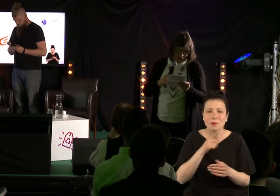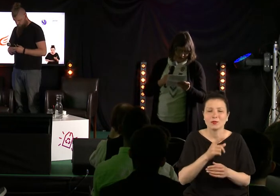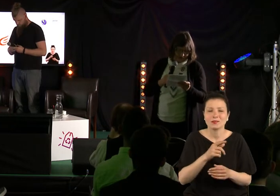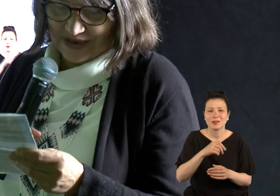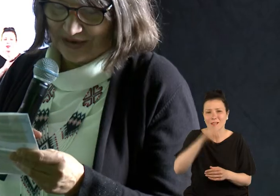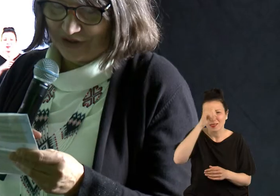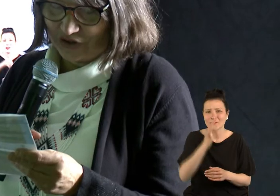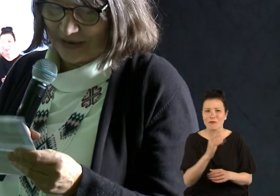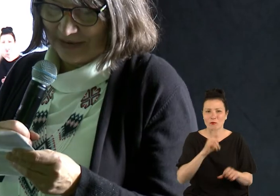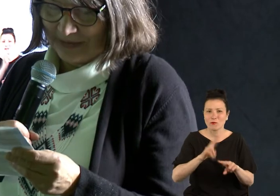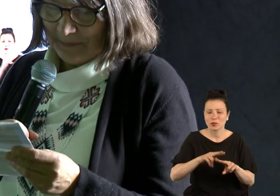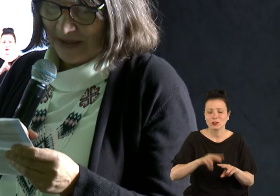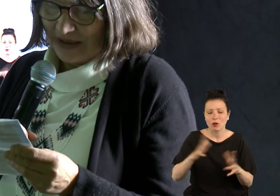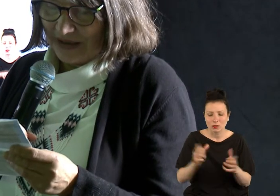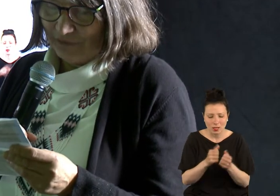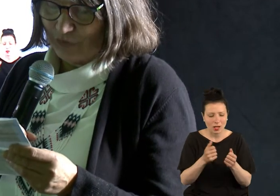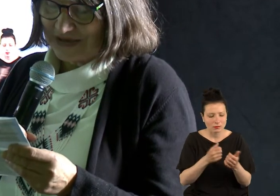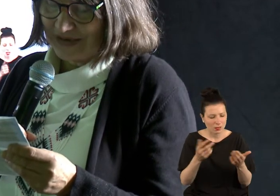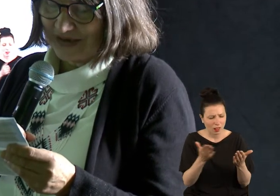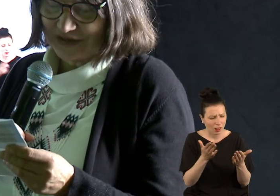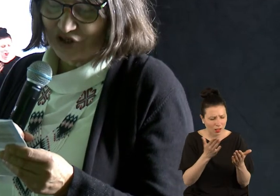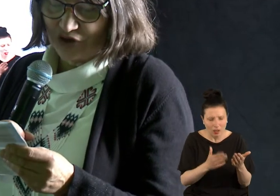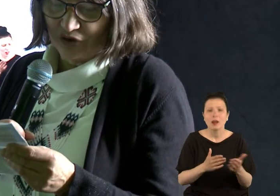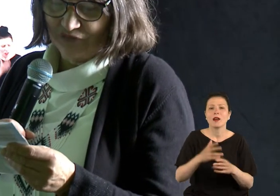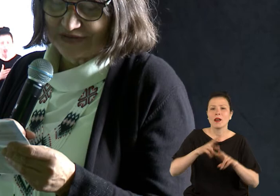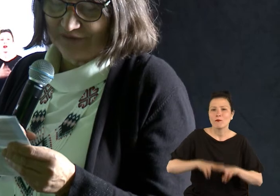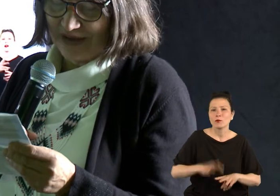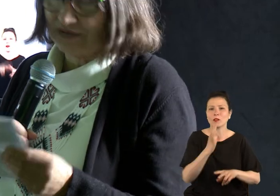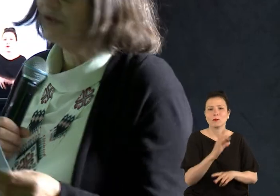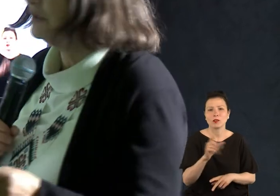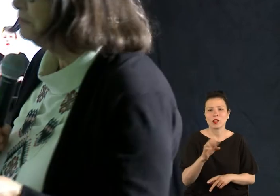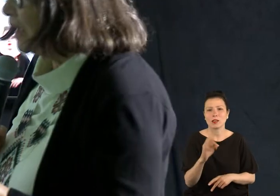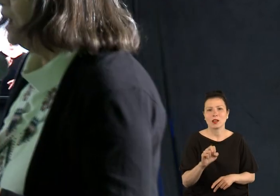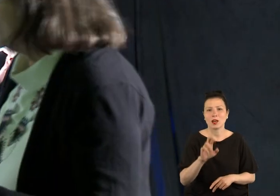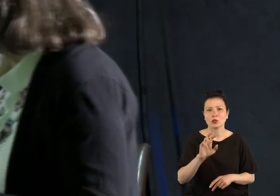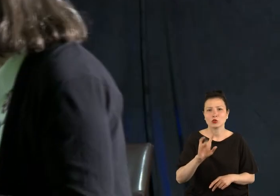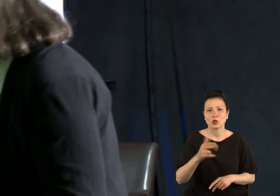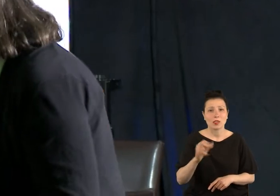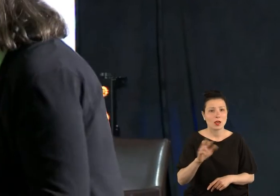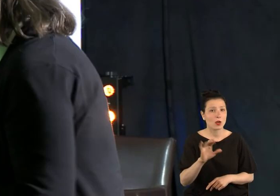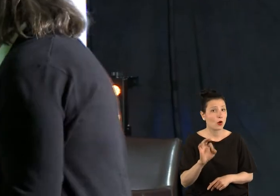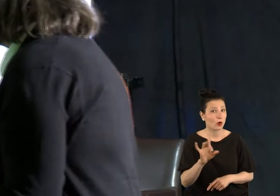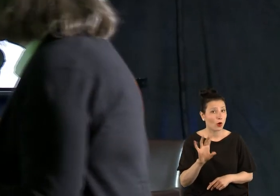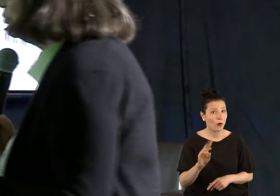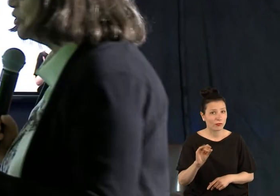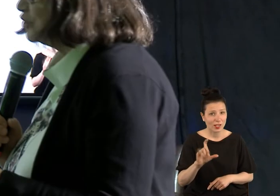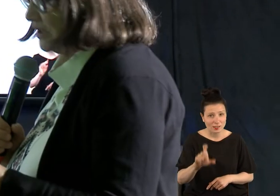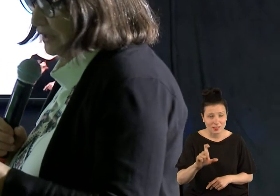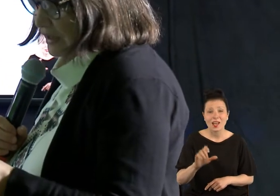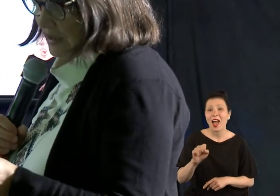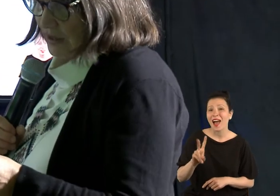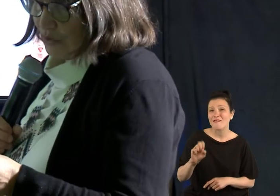tylko muszę to znaleźć, tak? Fundacja Katarzyny Rogowiec Avanti. Kasia jest znana, bardzo cię